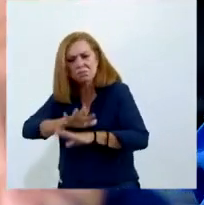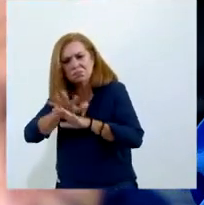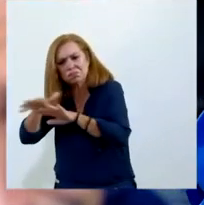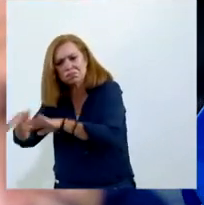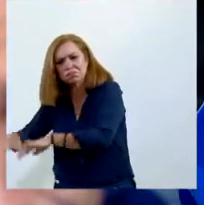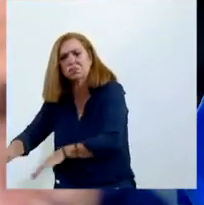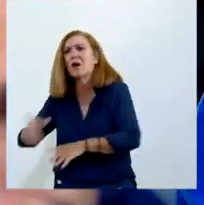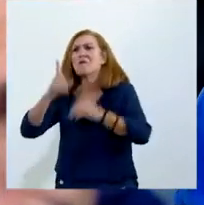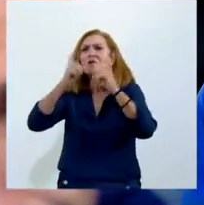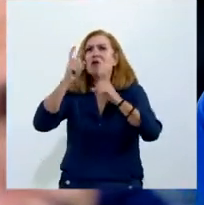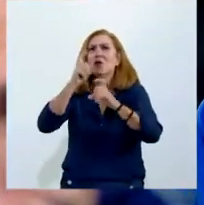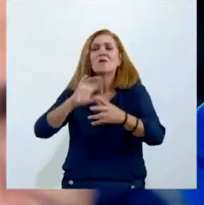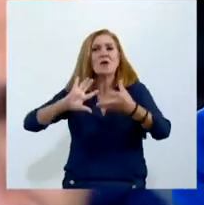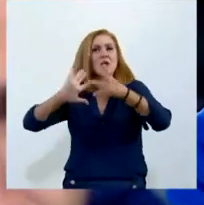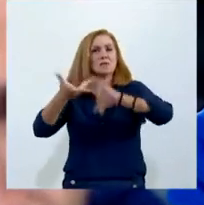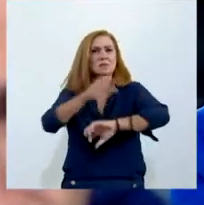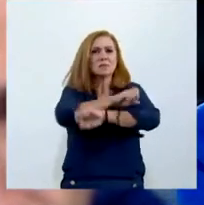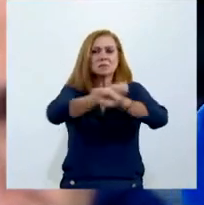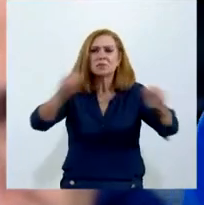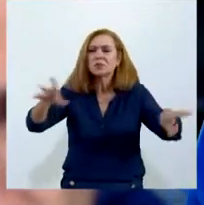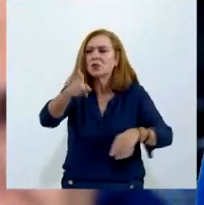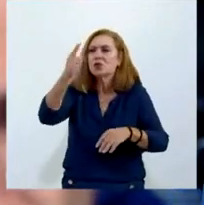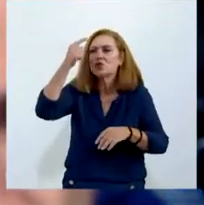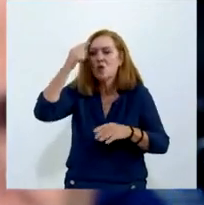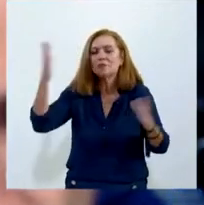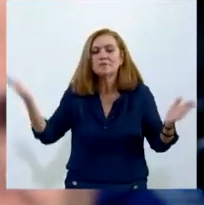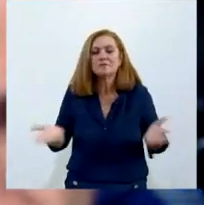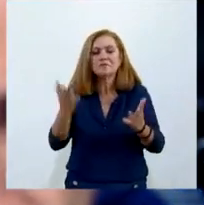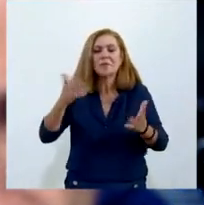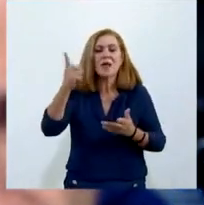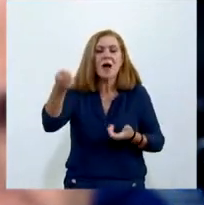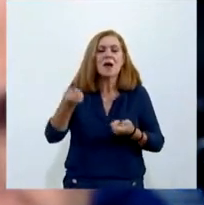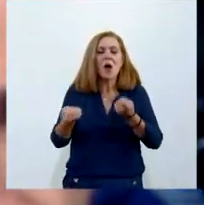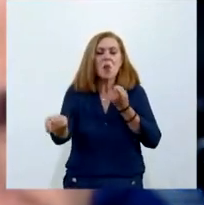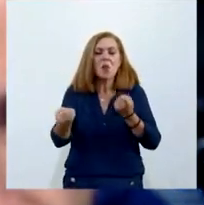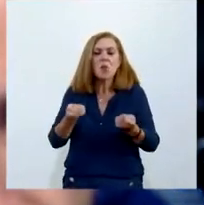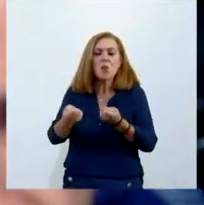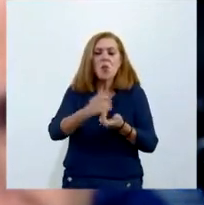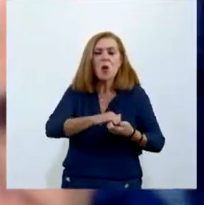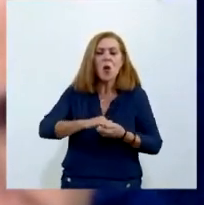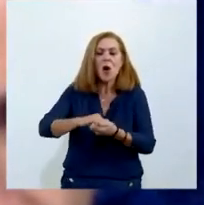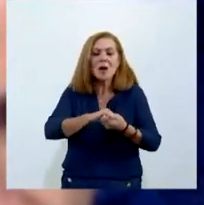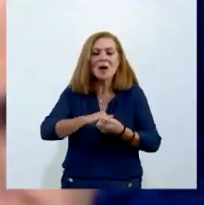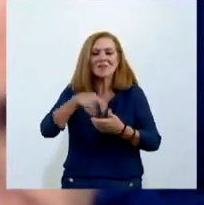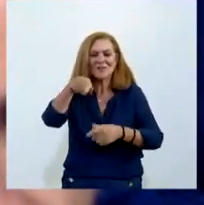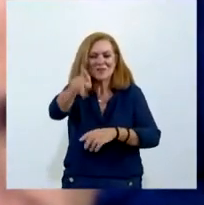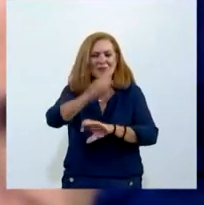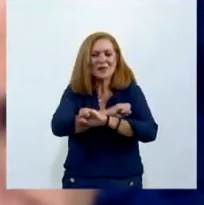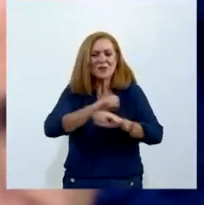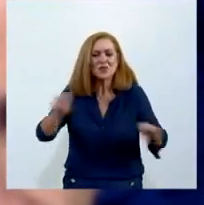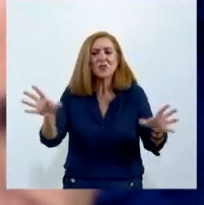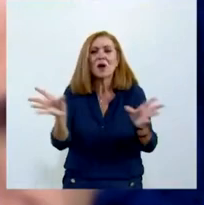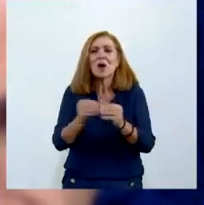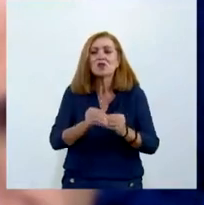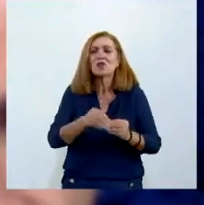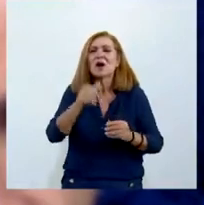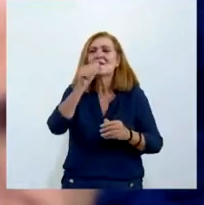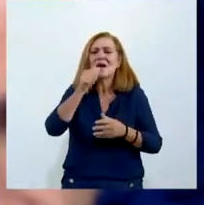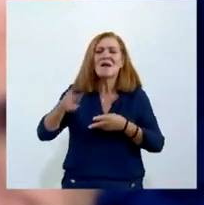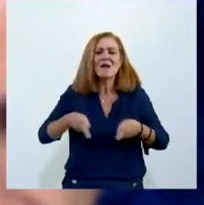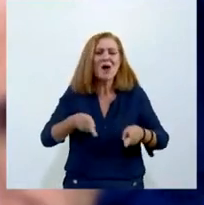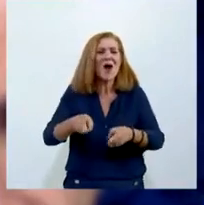Πιστεύετε ότι προκαταβολικά μπορεί να δημιουργηθεί κάποιος οργανισμός σαν αυτόν που ανακοινώσατε τώρα για τη διαχείριση των υδάτων της